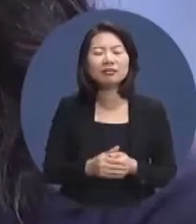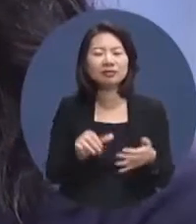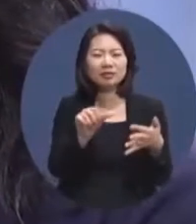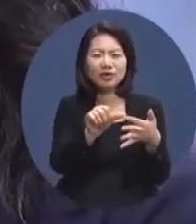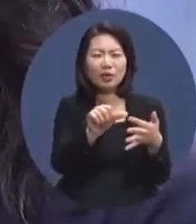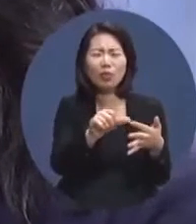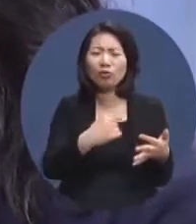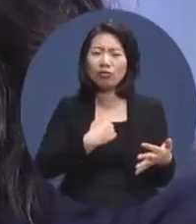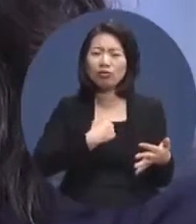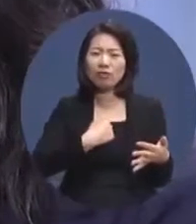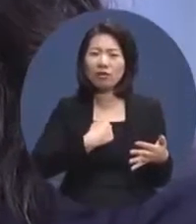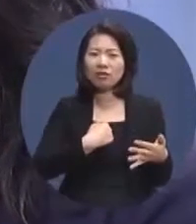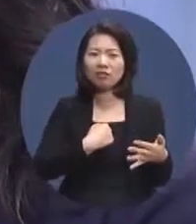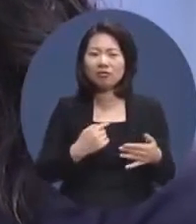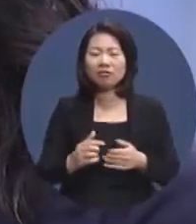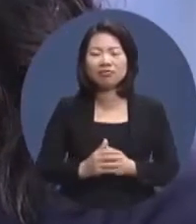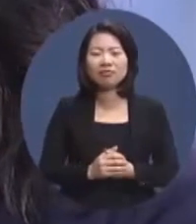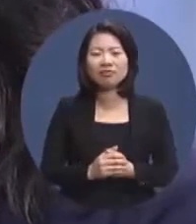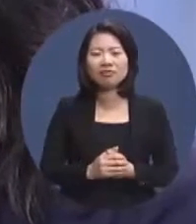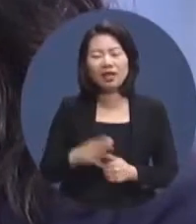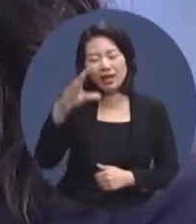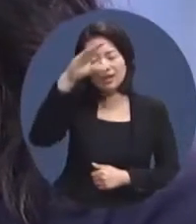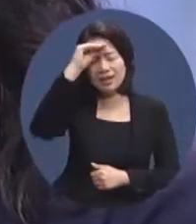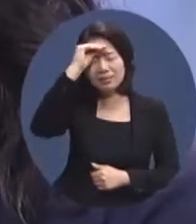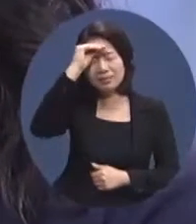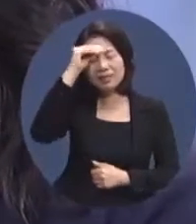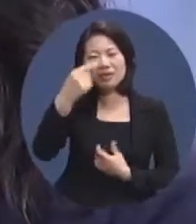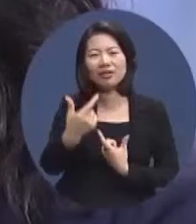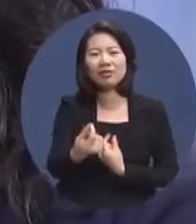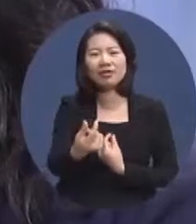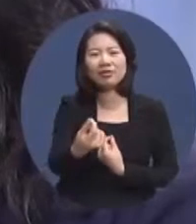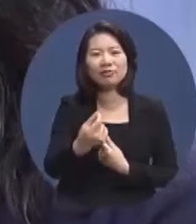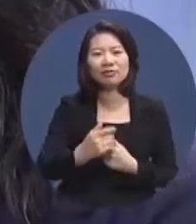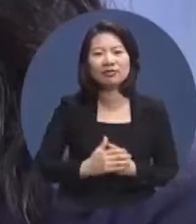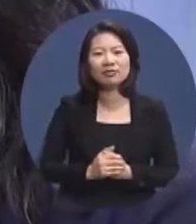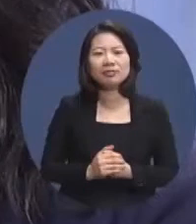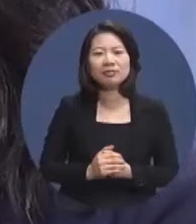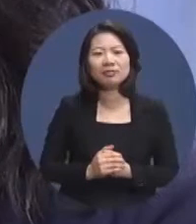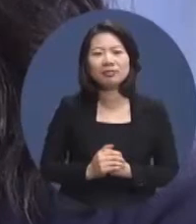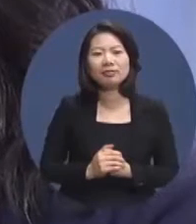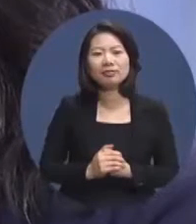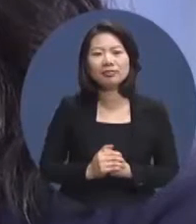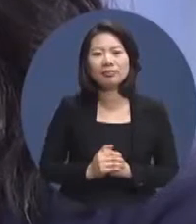너는 나를 너는 나를 닮았구나. 닮았구나.